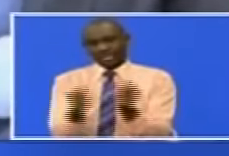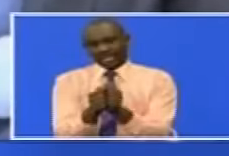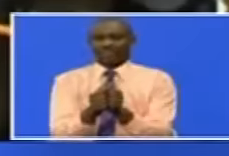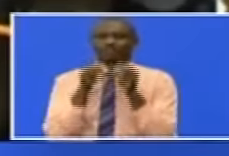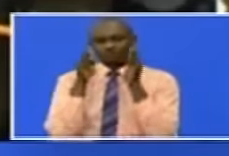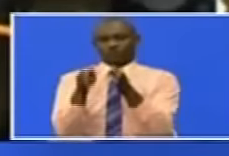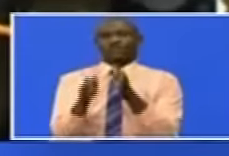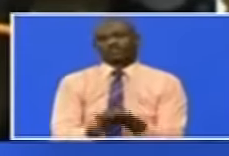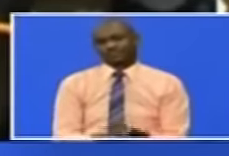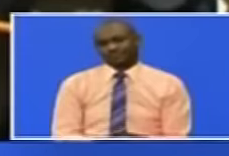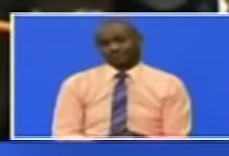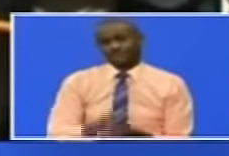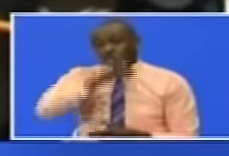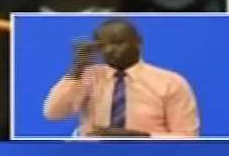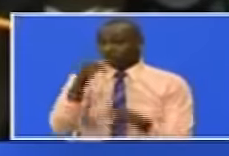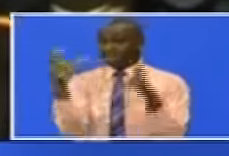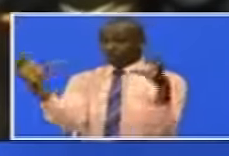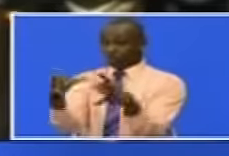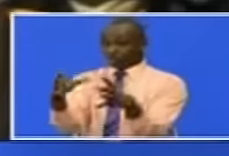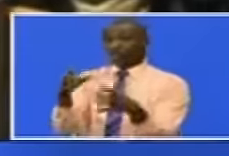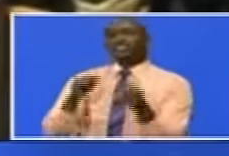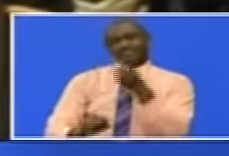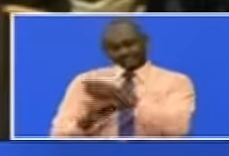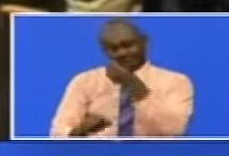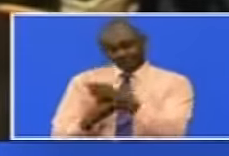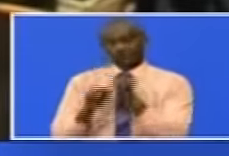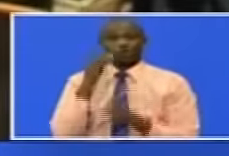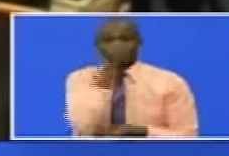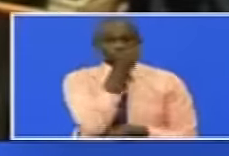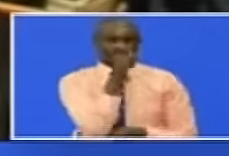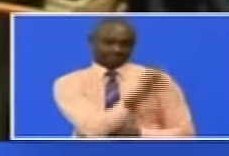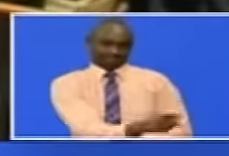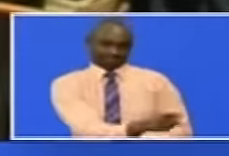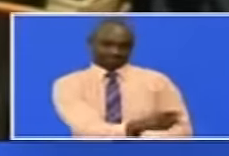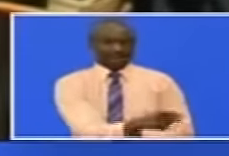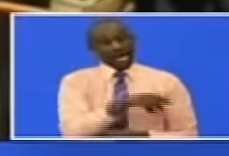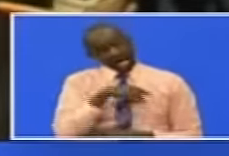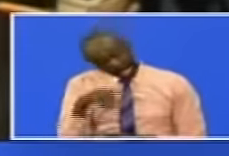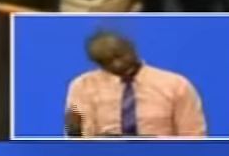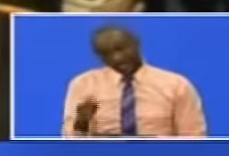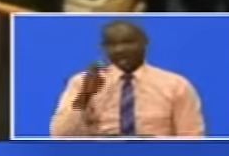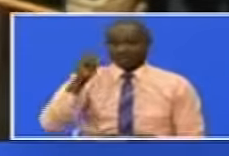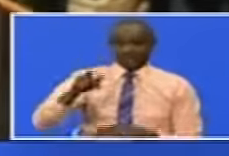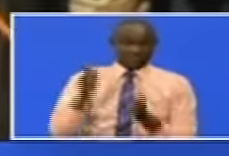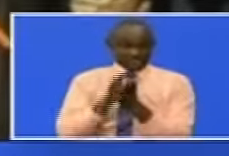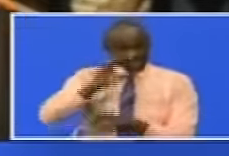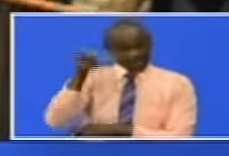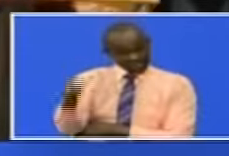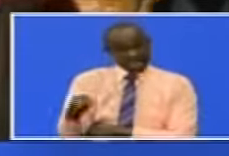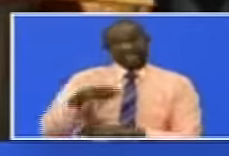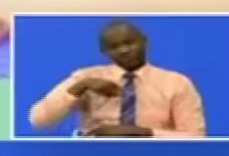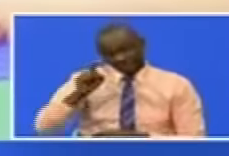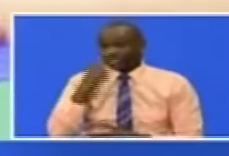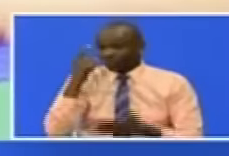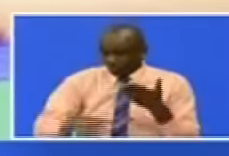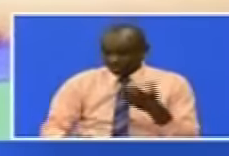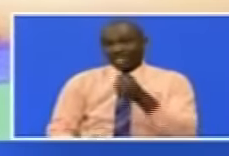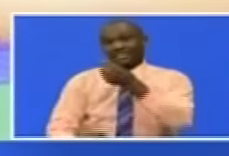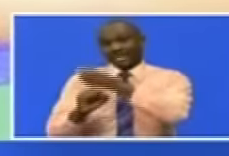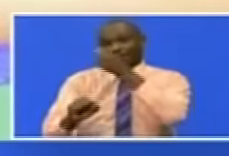uchaguzi. Wanajubilii wanaonekana kumuunga mkono Kiraitu Murungi. Wabunge kadhaa wa bunge la kaunti hiyo nao wametangaza